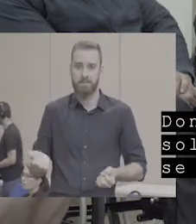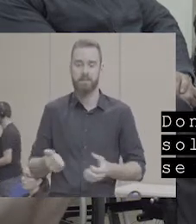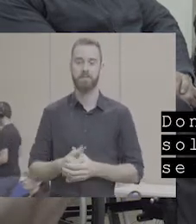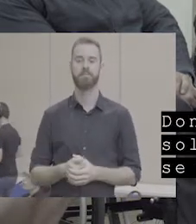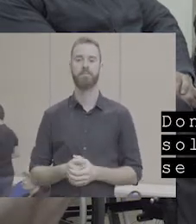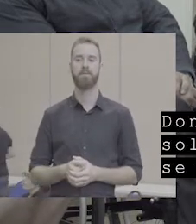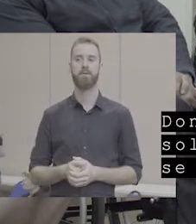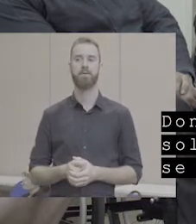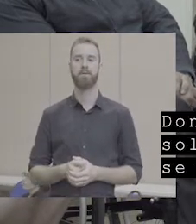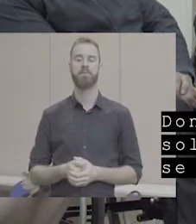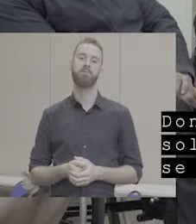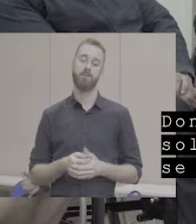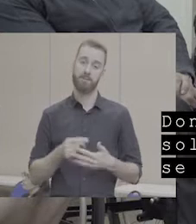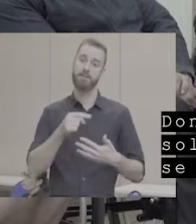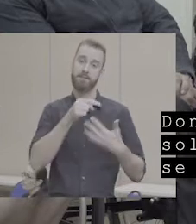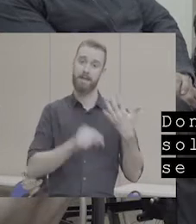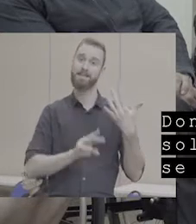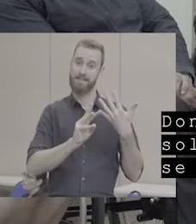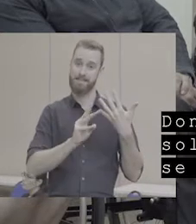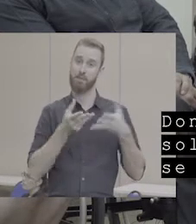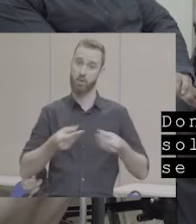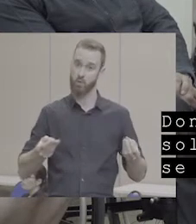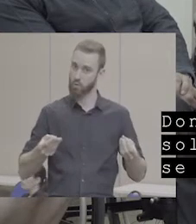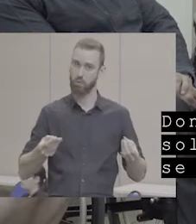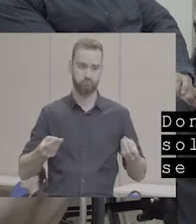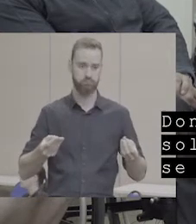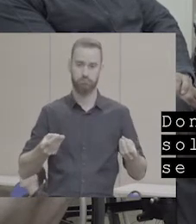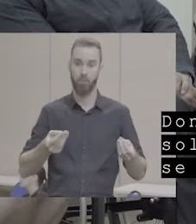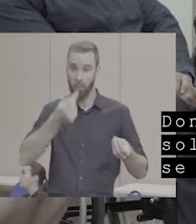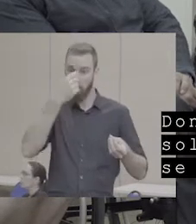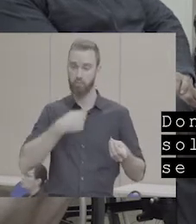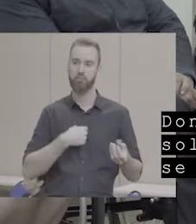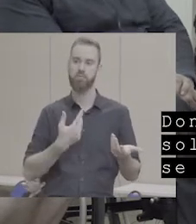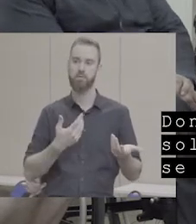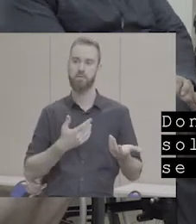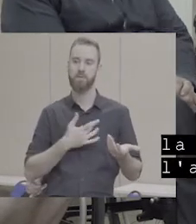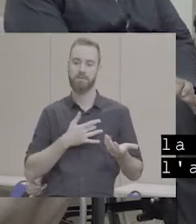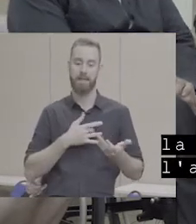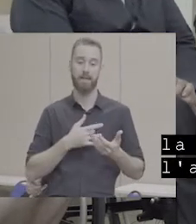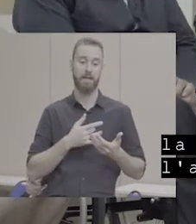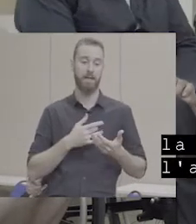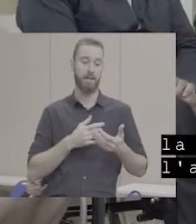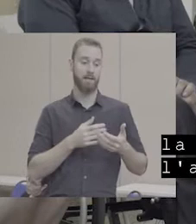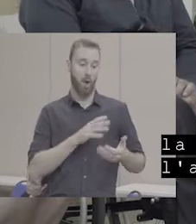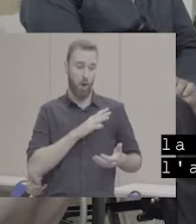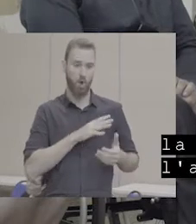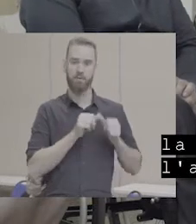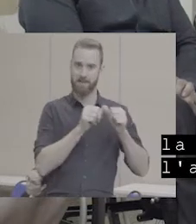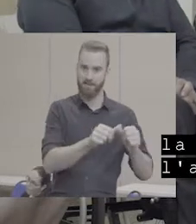Donc, on a identifié les 6 solutions qui, selon nous, qui se basent sur la préservation